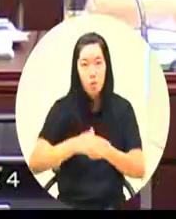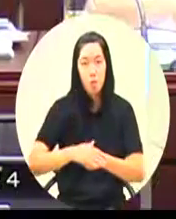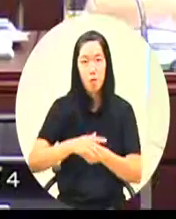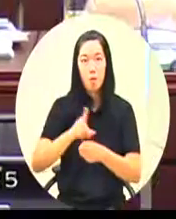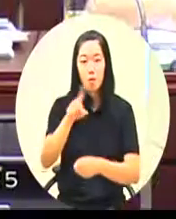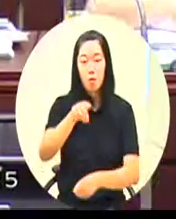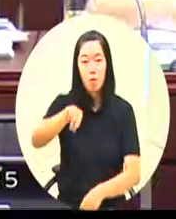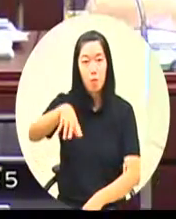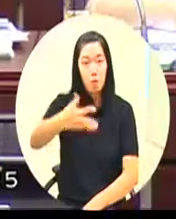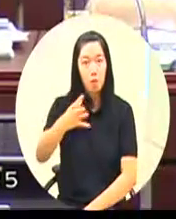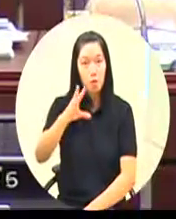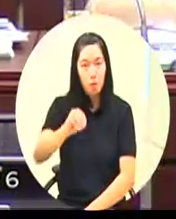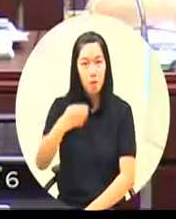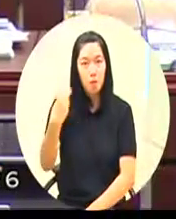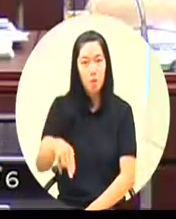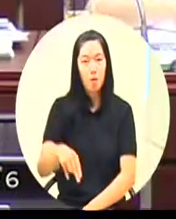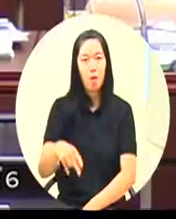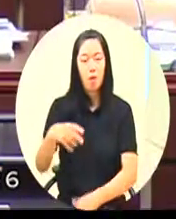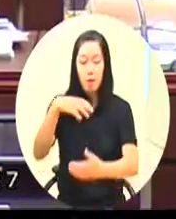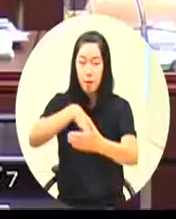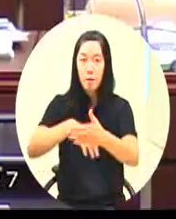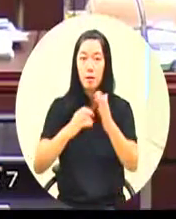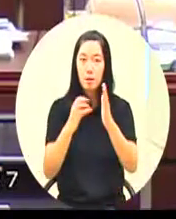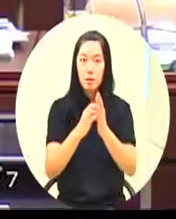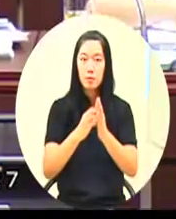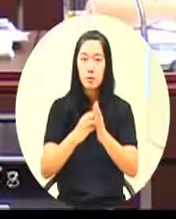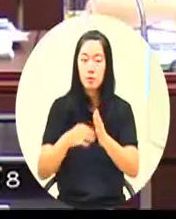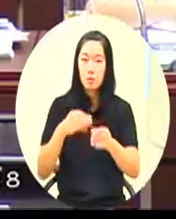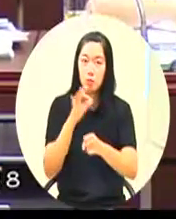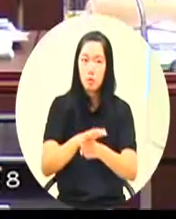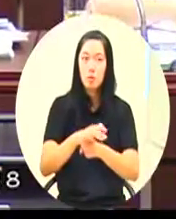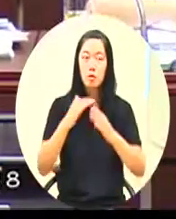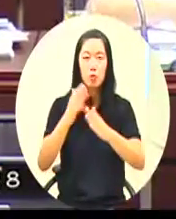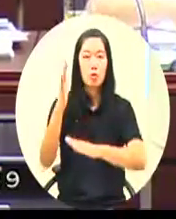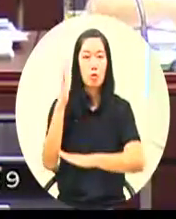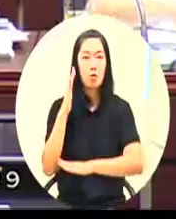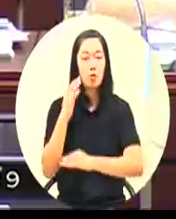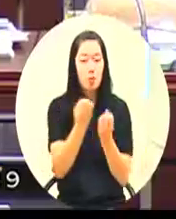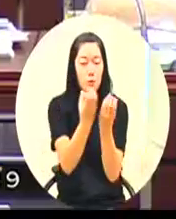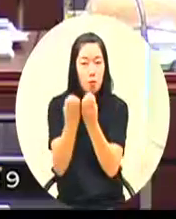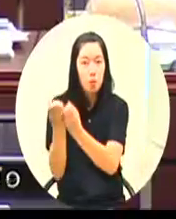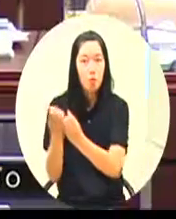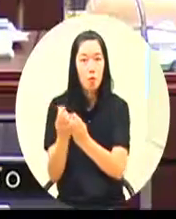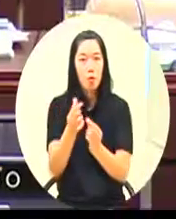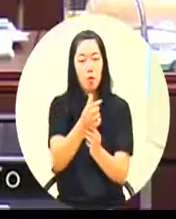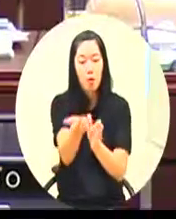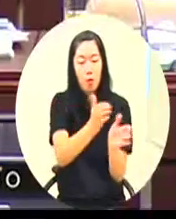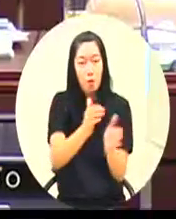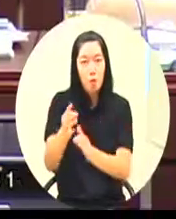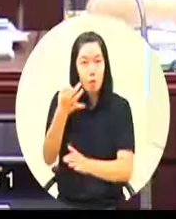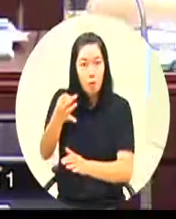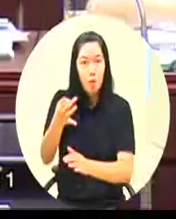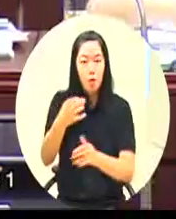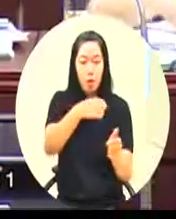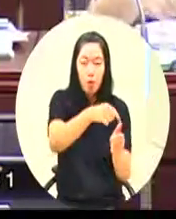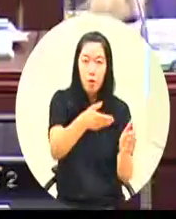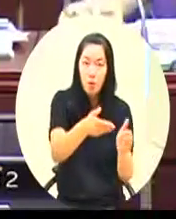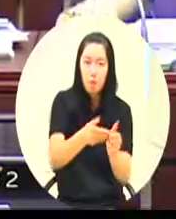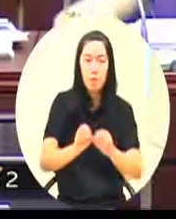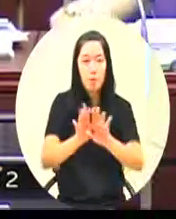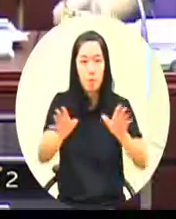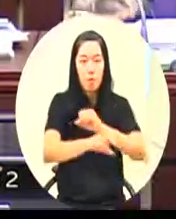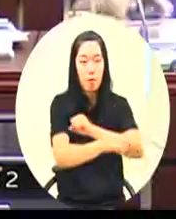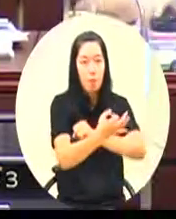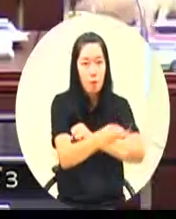还有会动用局里头的经费，还有市政府的灾害准备金，还有就是教育发展基金，那尽量能让学校这方